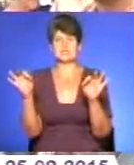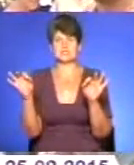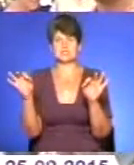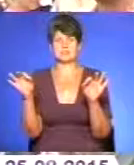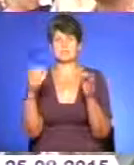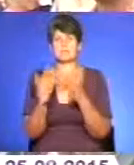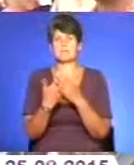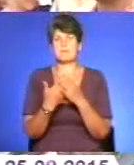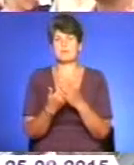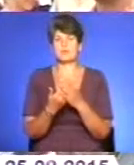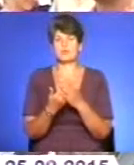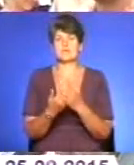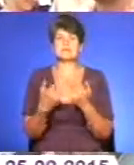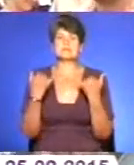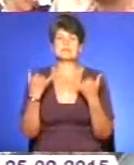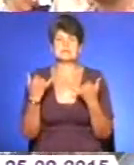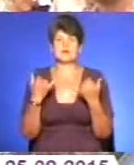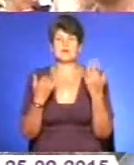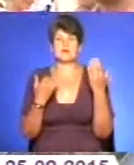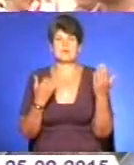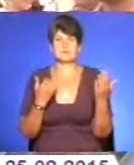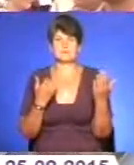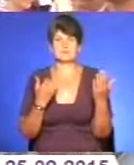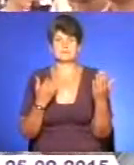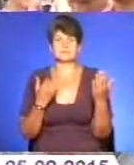Незалежність, мабуть, зараз вона